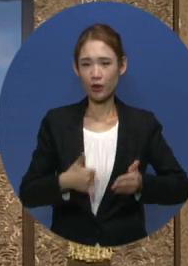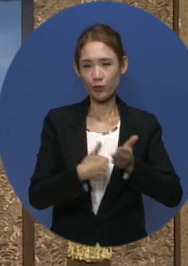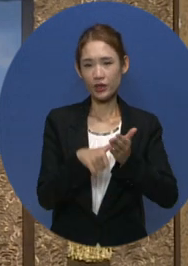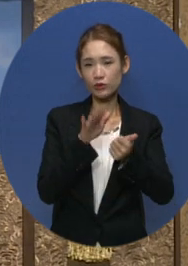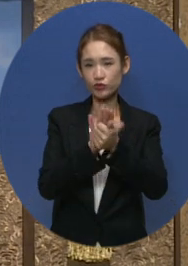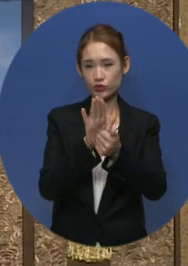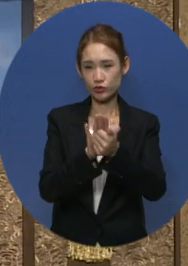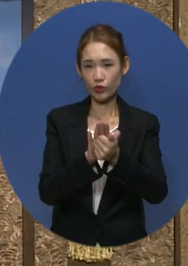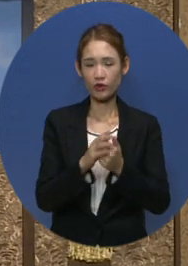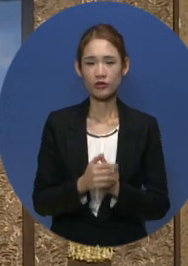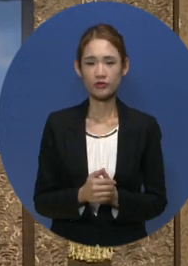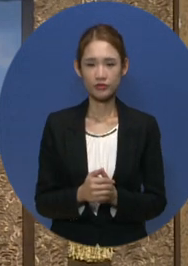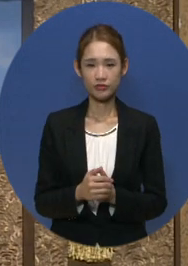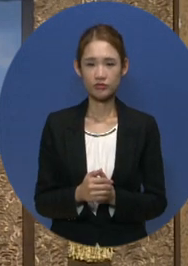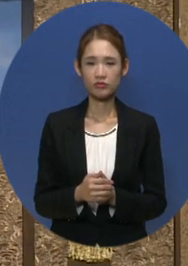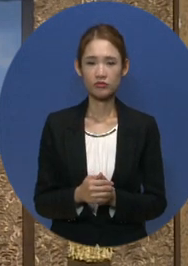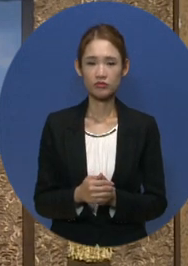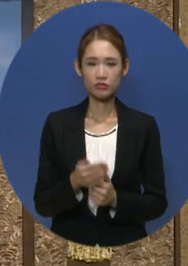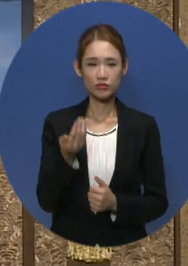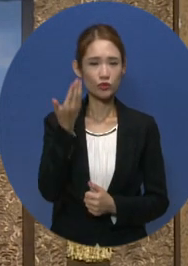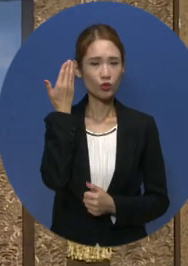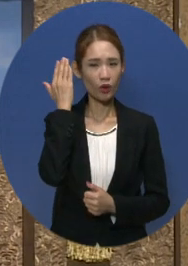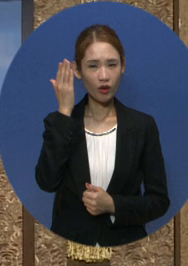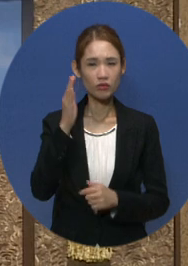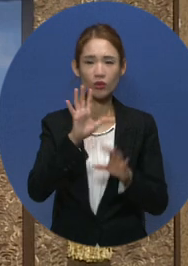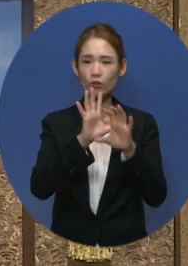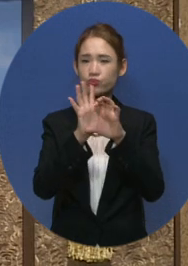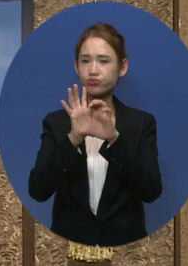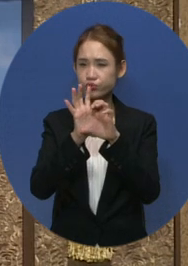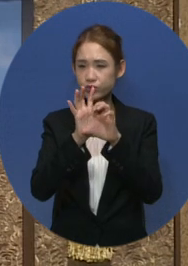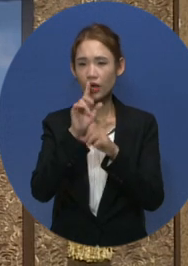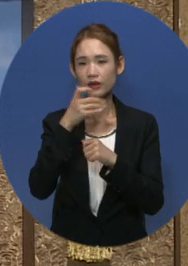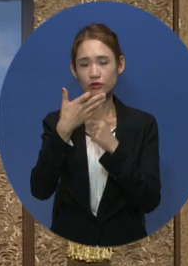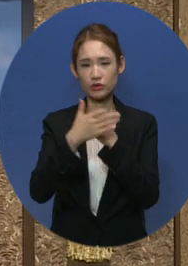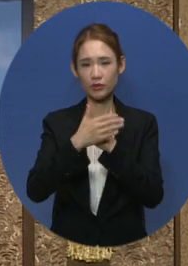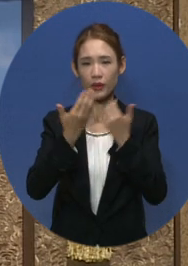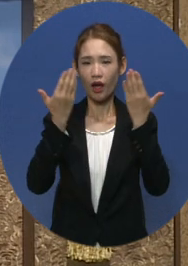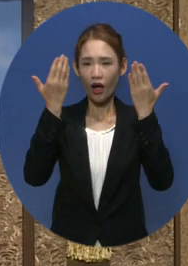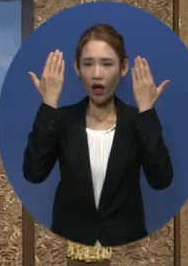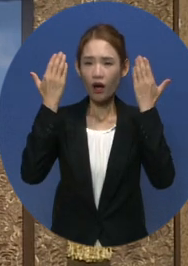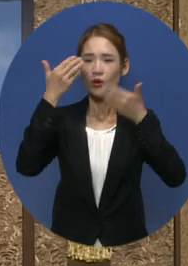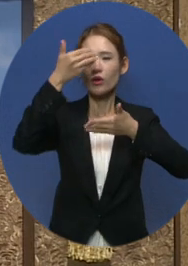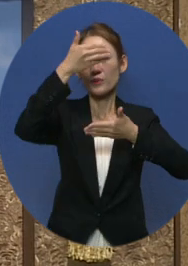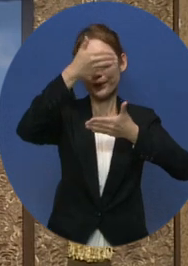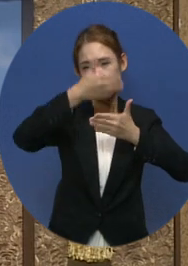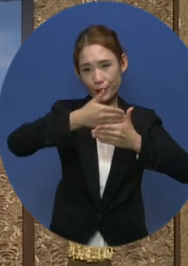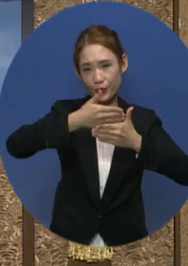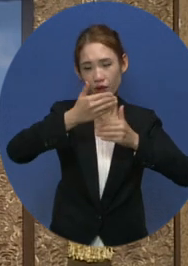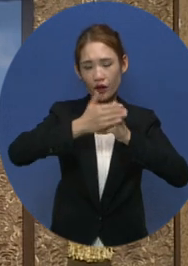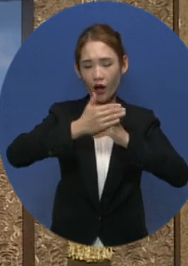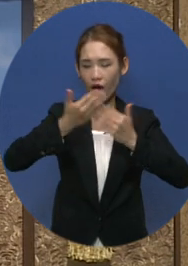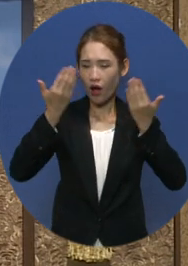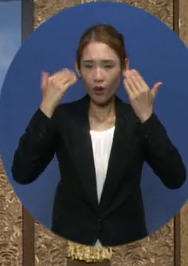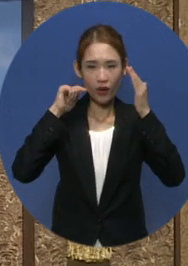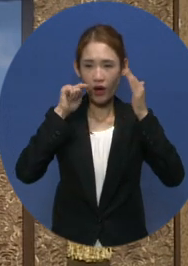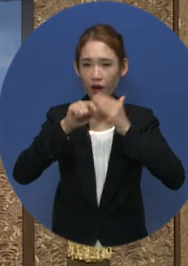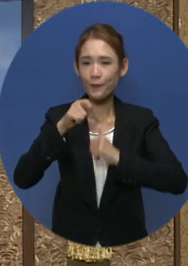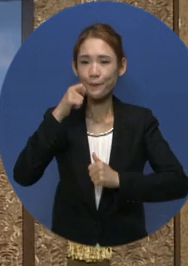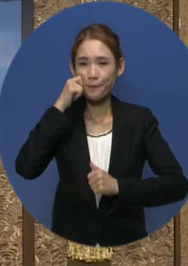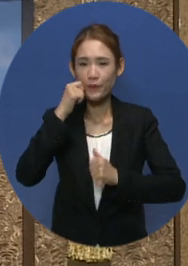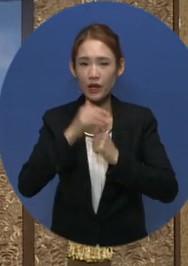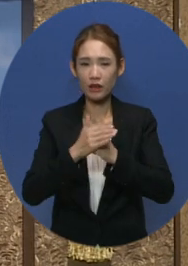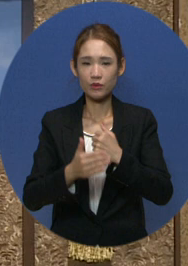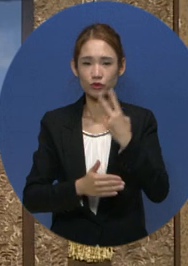것들을 하고 있었어요. 그런데 네. 최근에 코로나 사태가 와가지고 학교가 이제 문을 닫았습니다. 학교에 나올 수가 없죠. 그쵸. 그래서 저희가 두